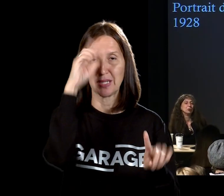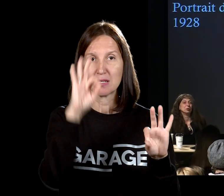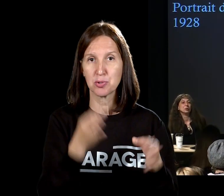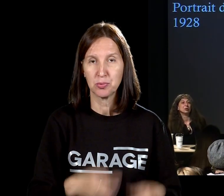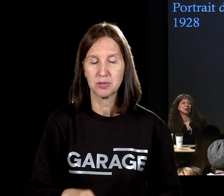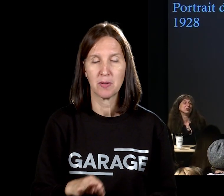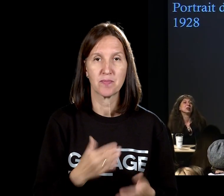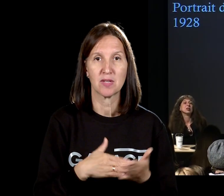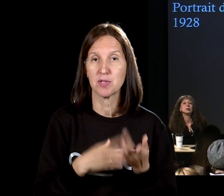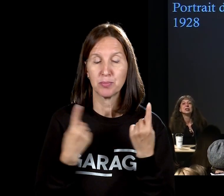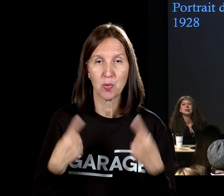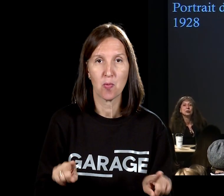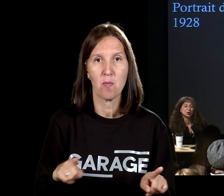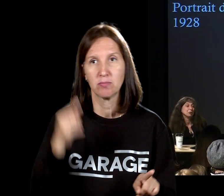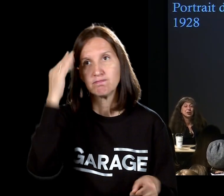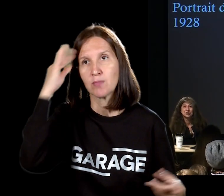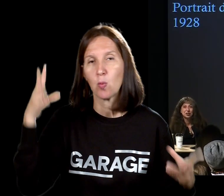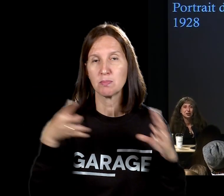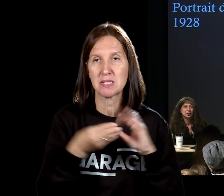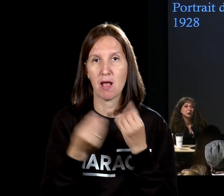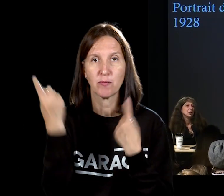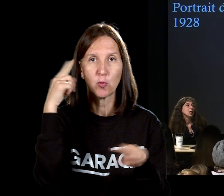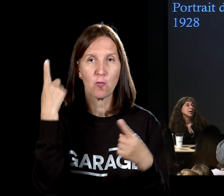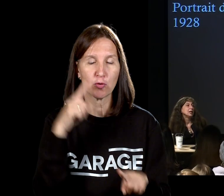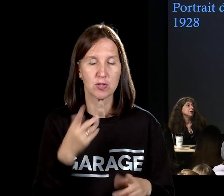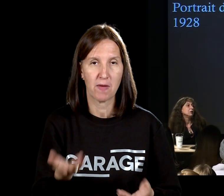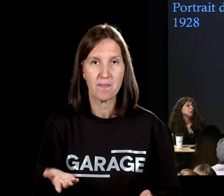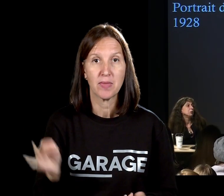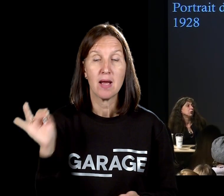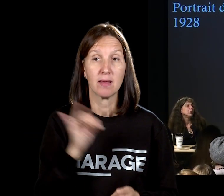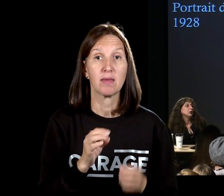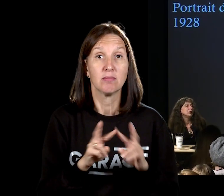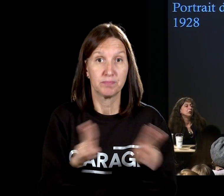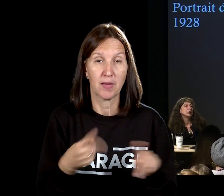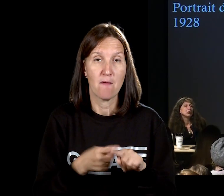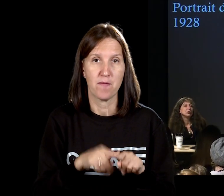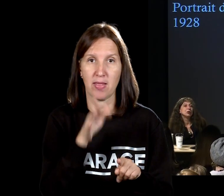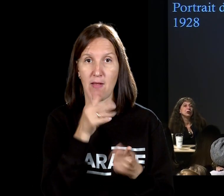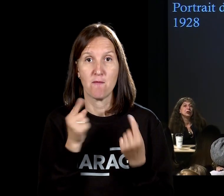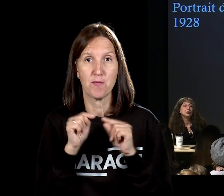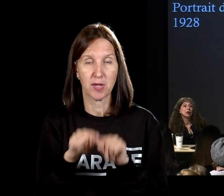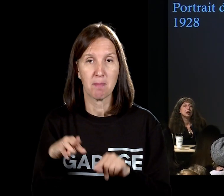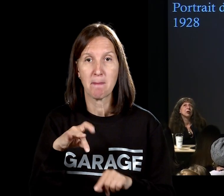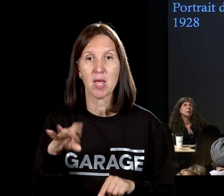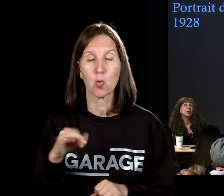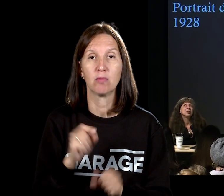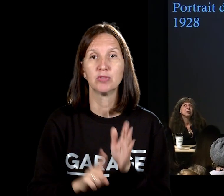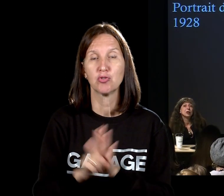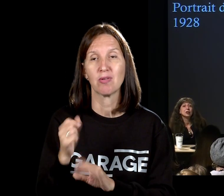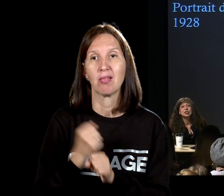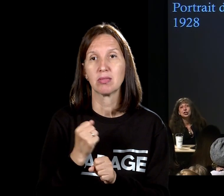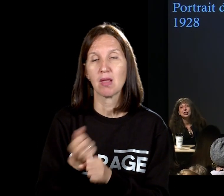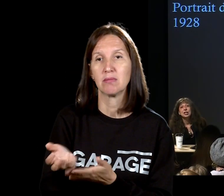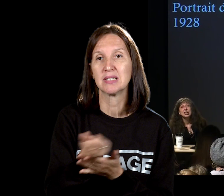совершенно по-другому как бы осмыслять творческий процесс как таковой. И в это время Миро делает вот такие удивительные серии